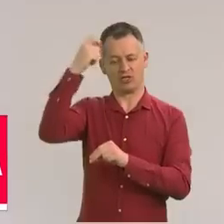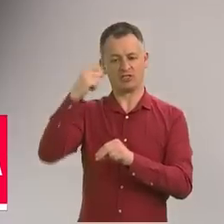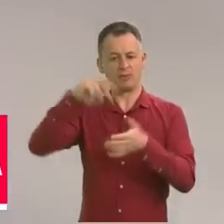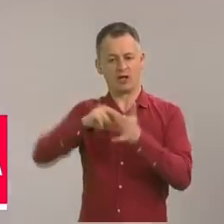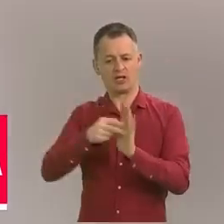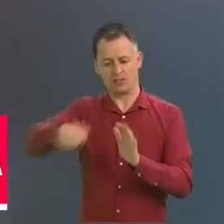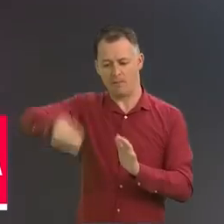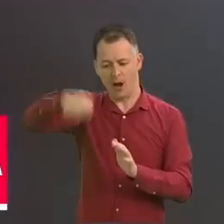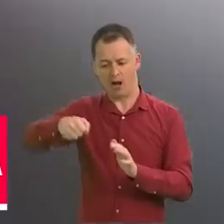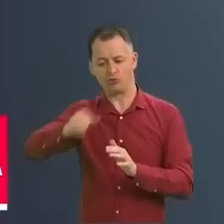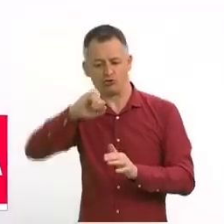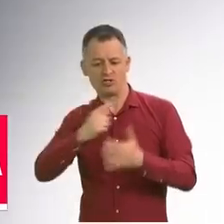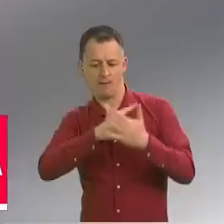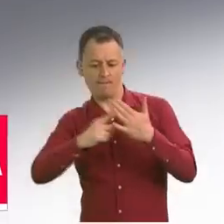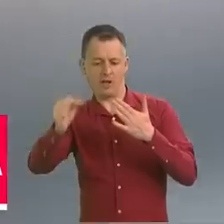zonele bombardate.